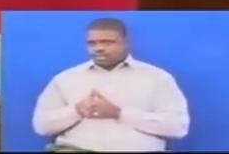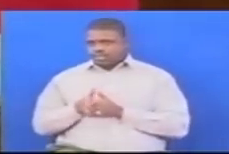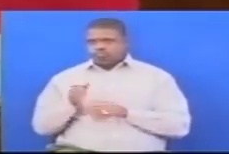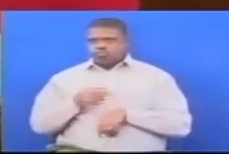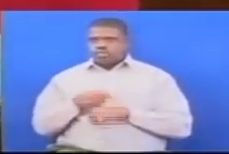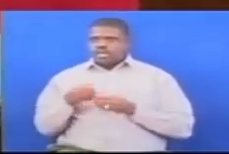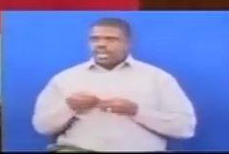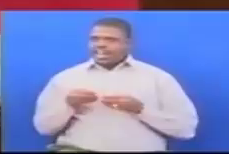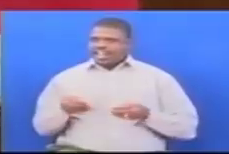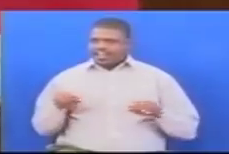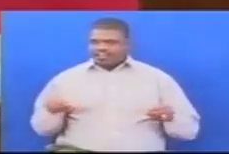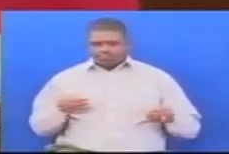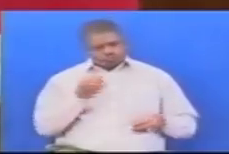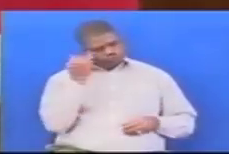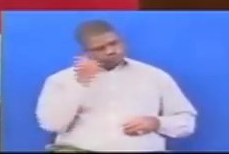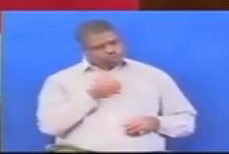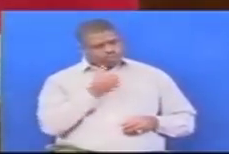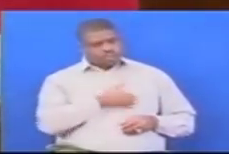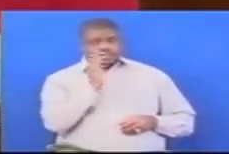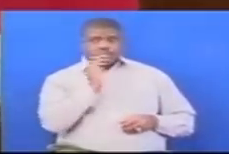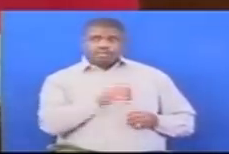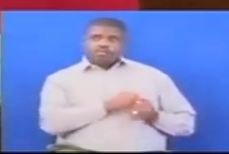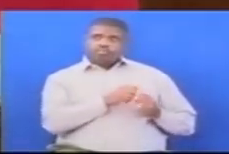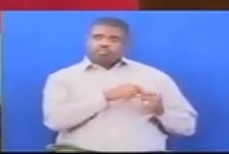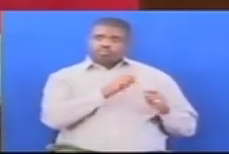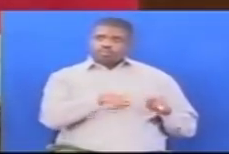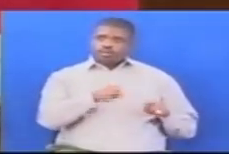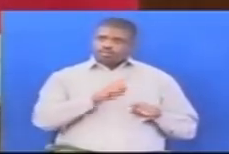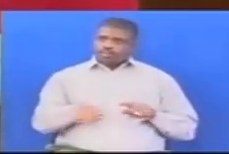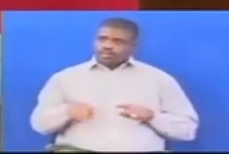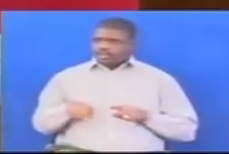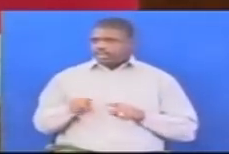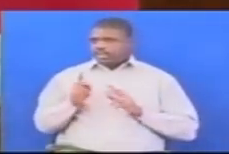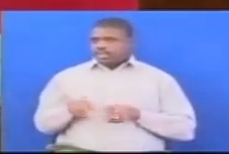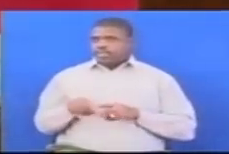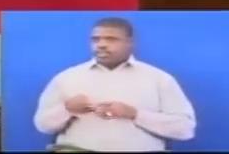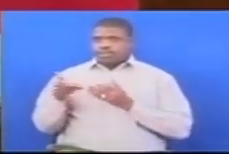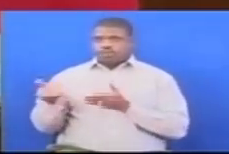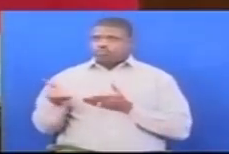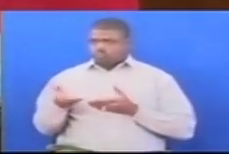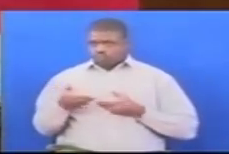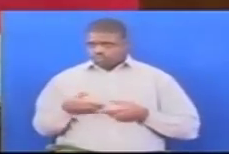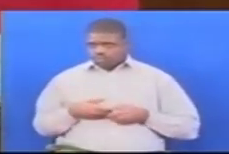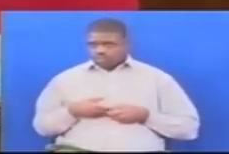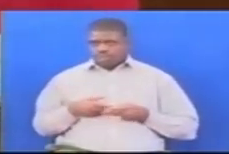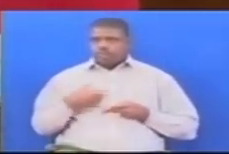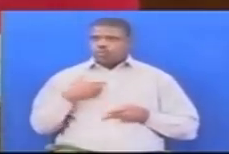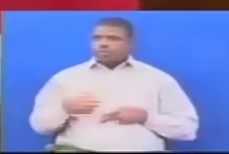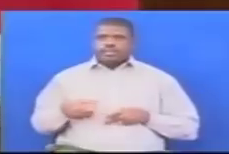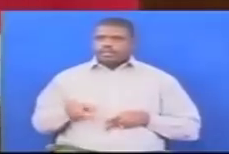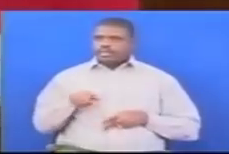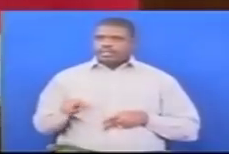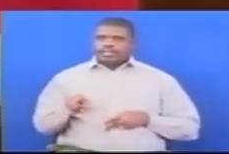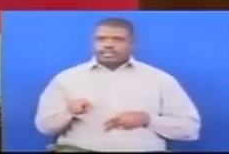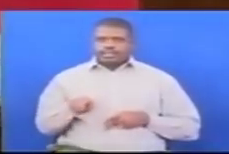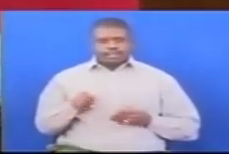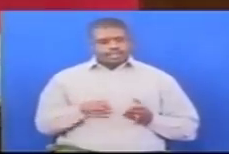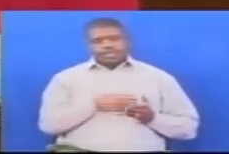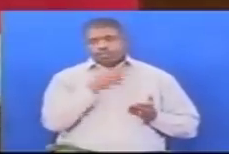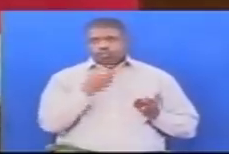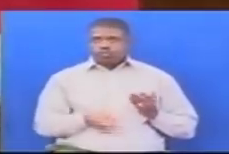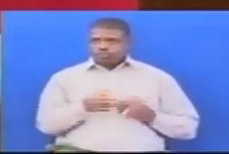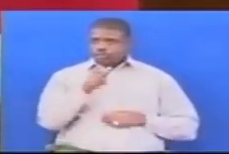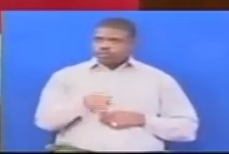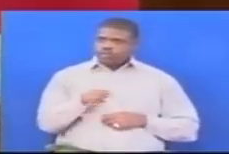kuishauri serikali juu ya mambo kadhaa ambayo ninadhani kama hayatachukuliwa umaanani wizara hii itawaangusha